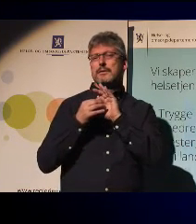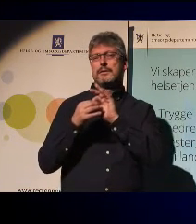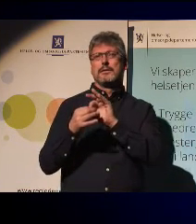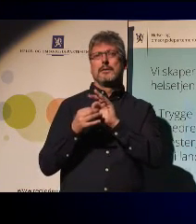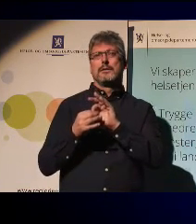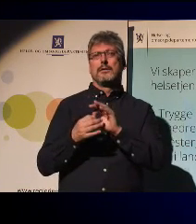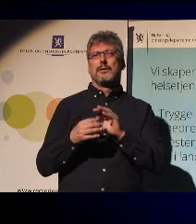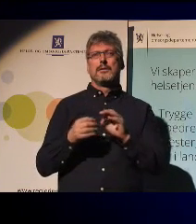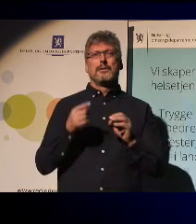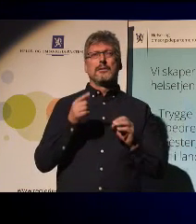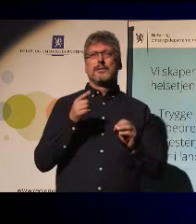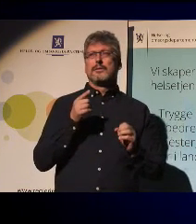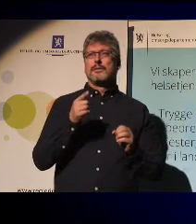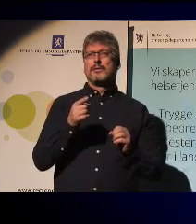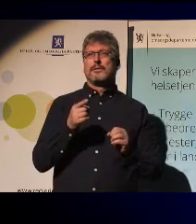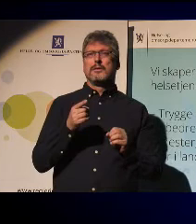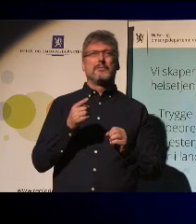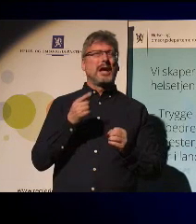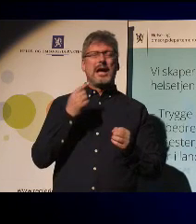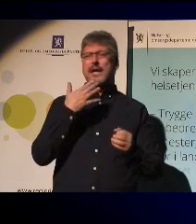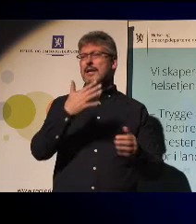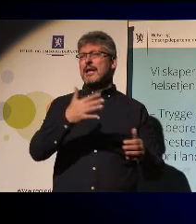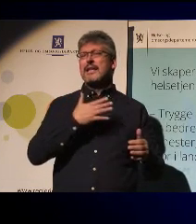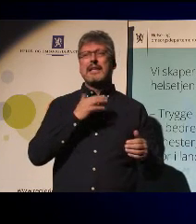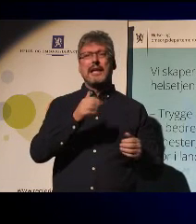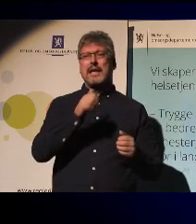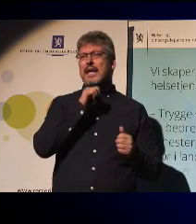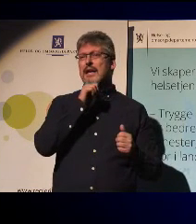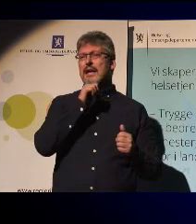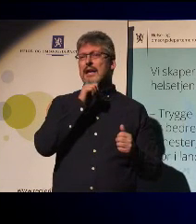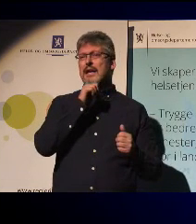Vad gjorde du av ditt liv, Tommy?